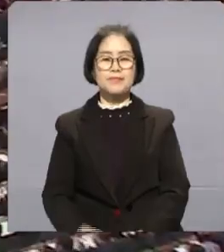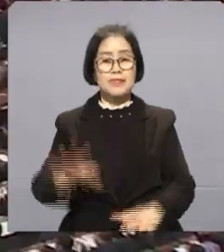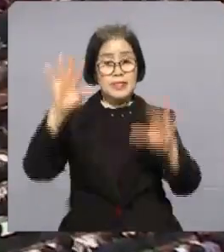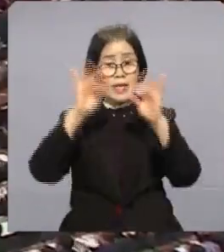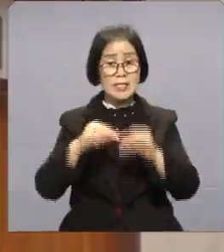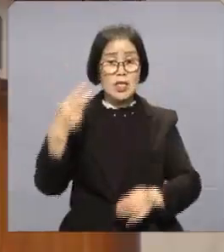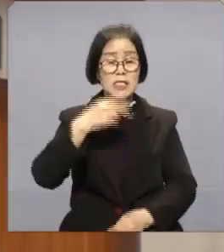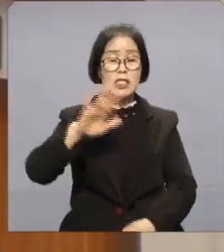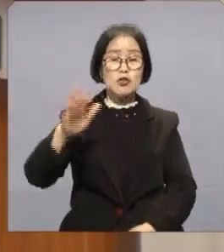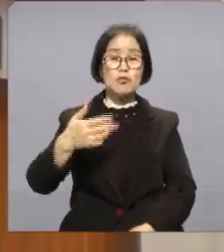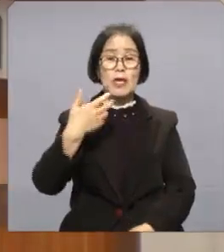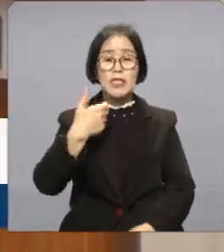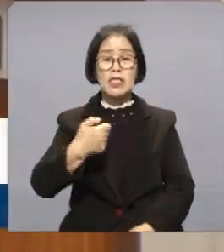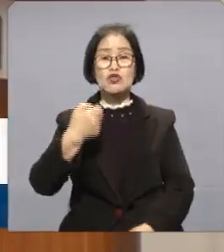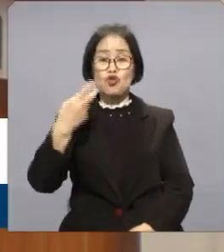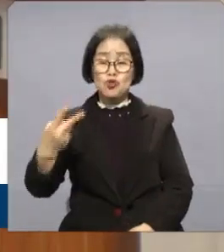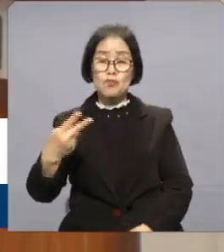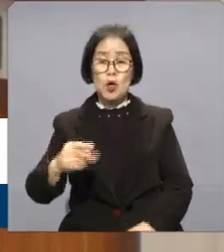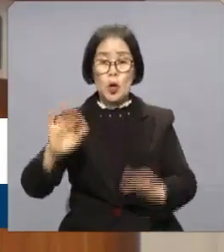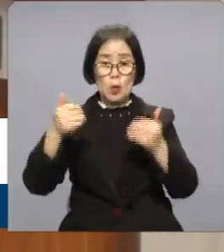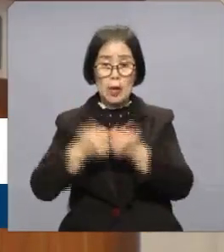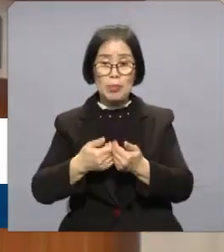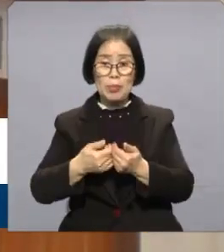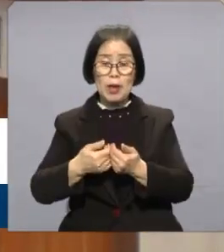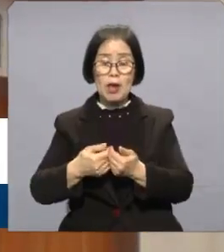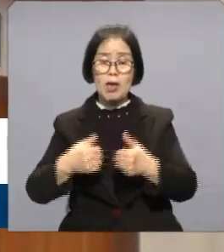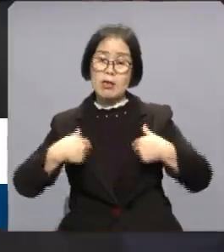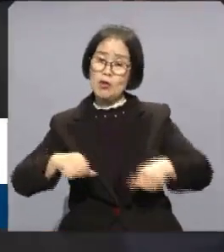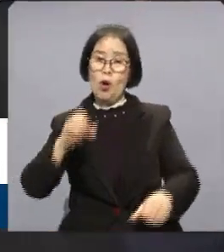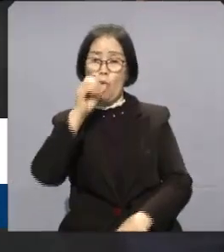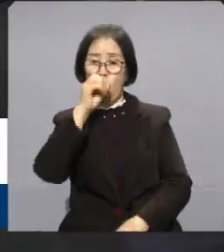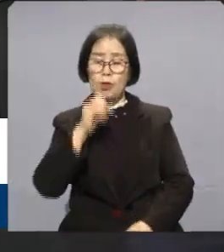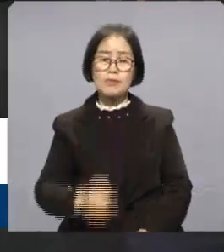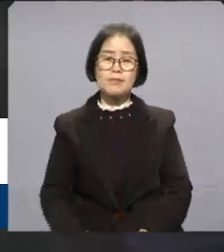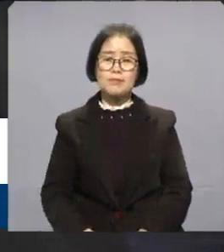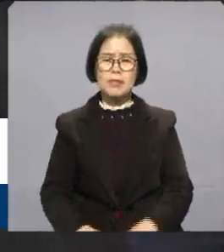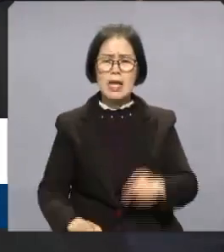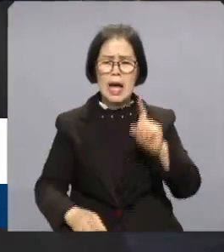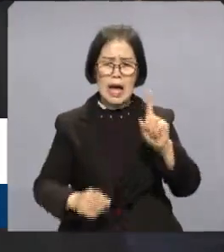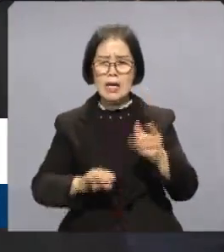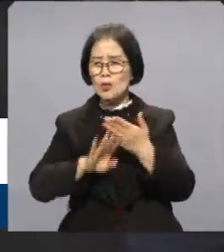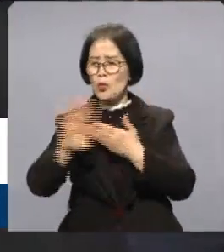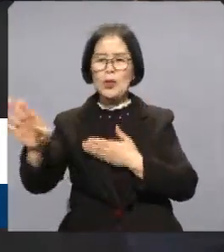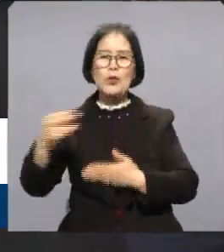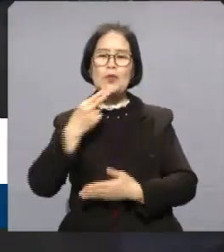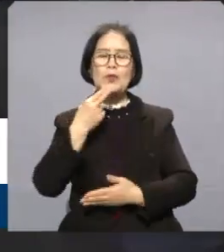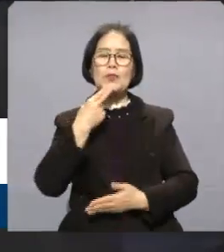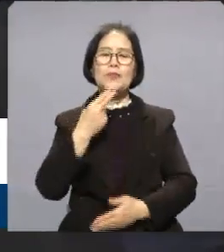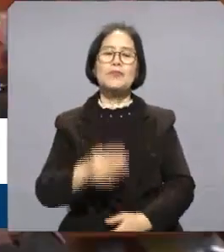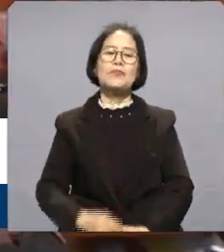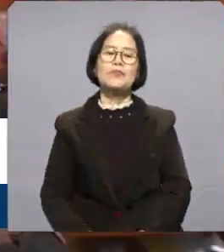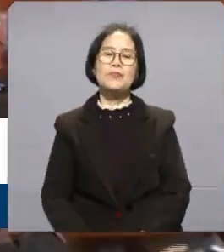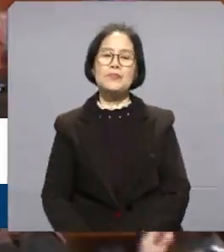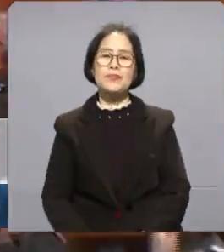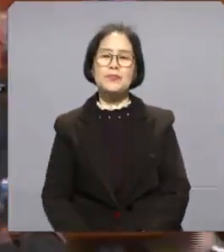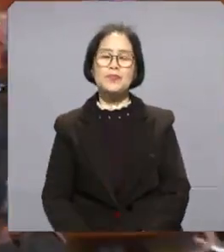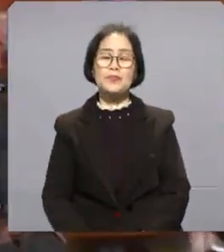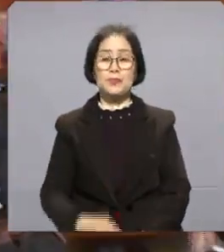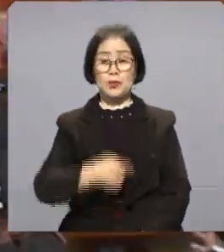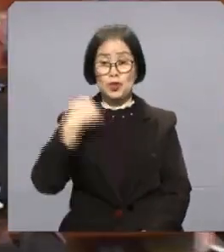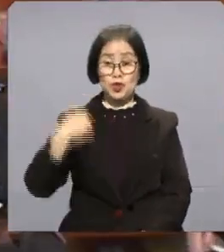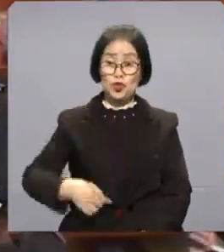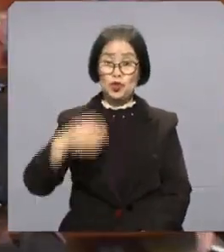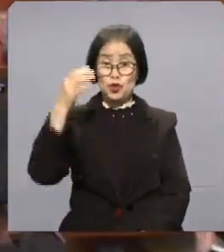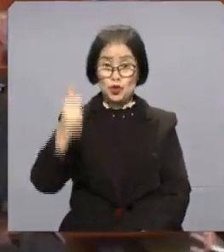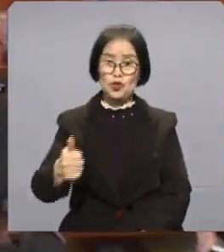찬성 29102표 반대기권 영표 단 한 표의 예외도 없었습니다 시진핑